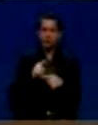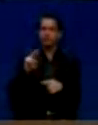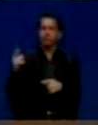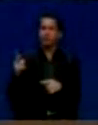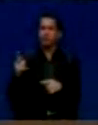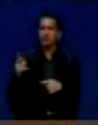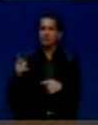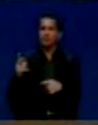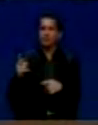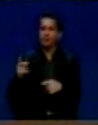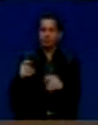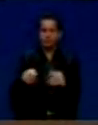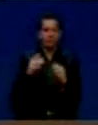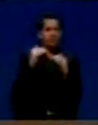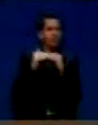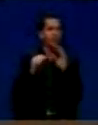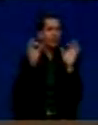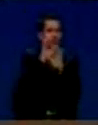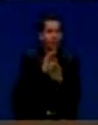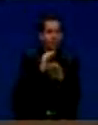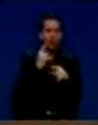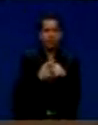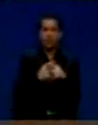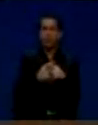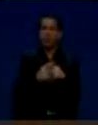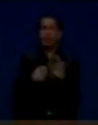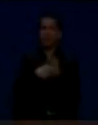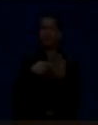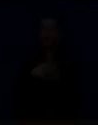nuk është në vija parimore e as nuk ka kurfar efektiviteti në zbatim. Një faleminderit.